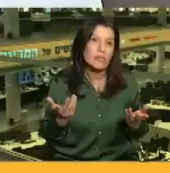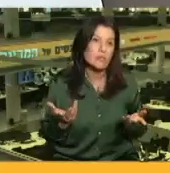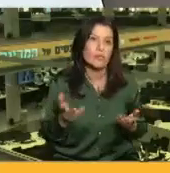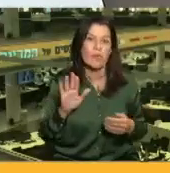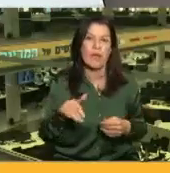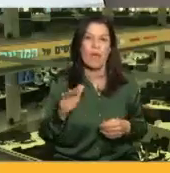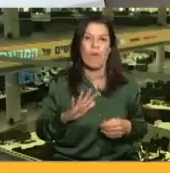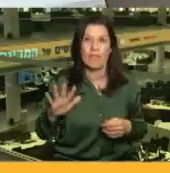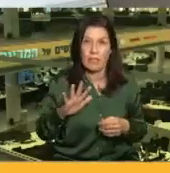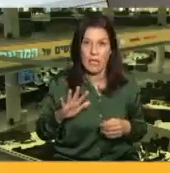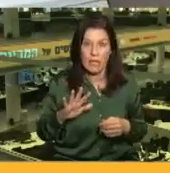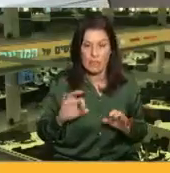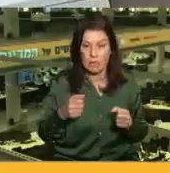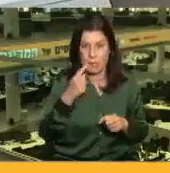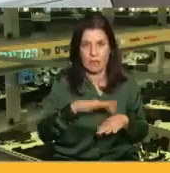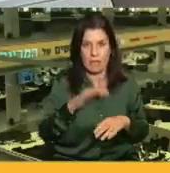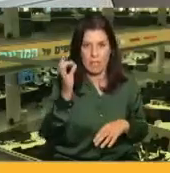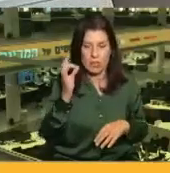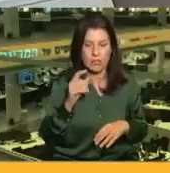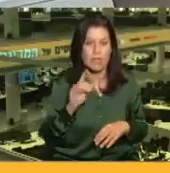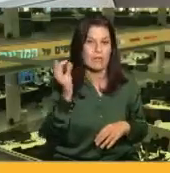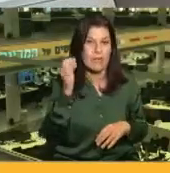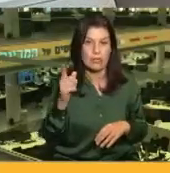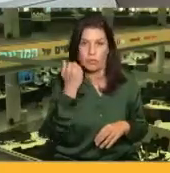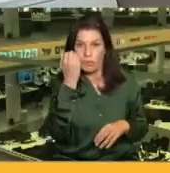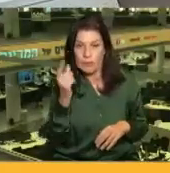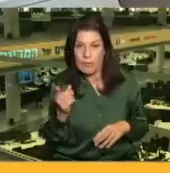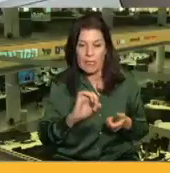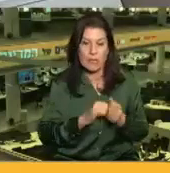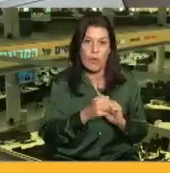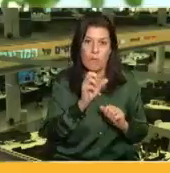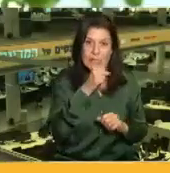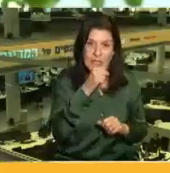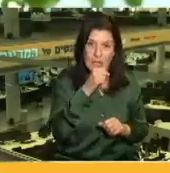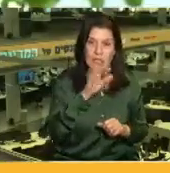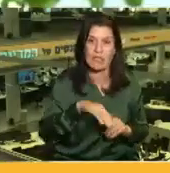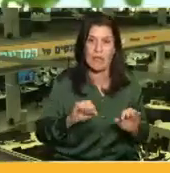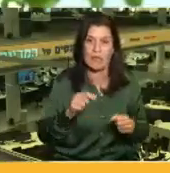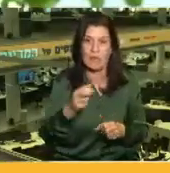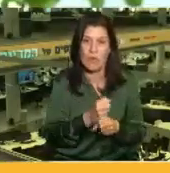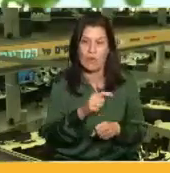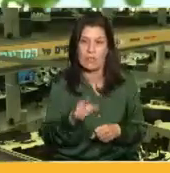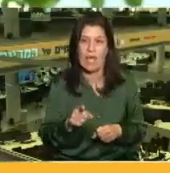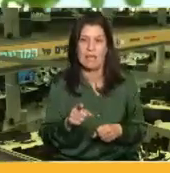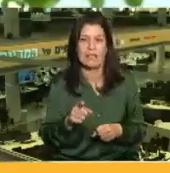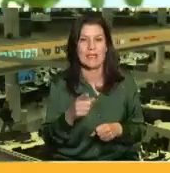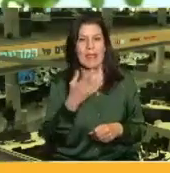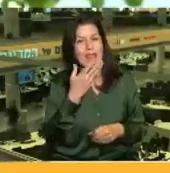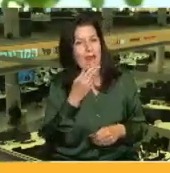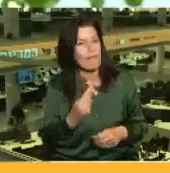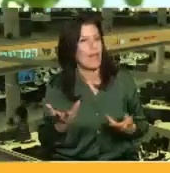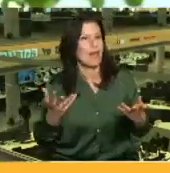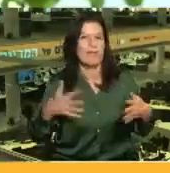בכללי, שאישה שמתבגרת ואישה שמזדקנת, גם אם היא עושה את זה ביופי